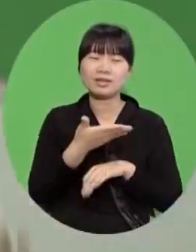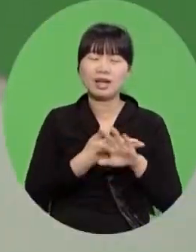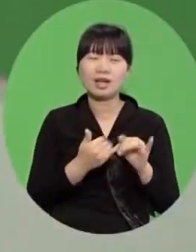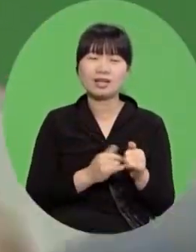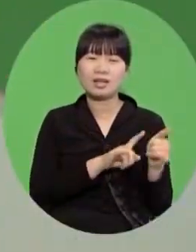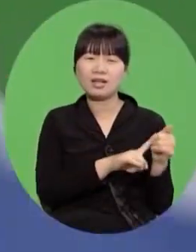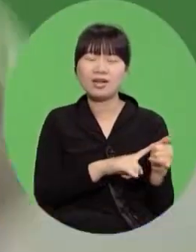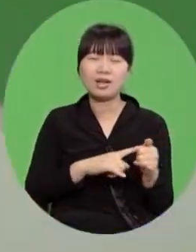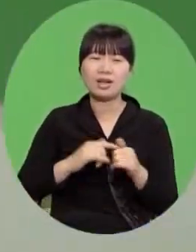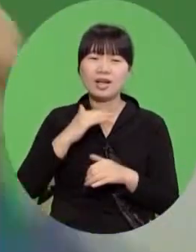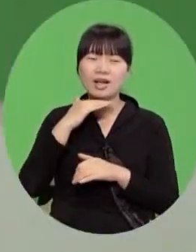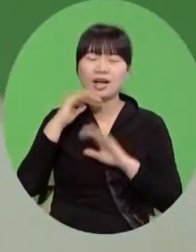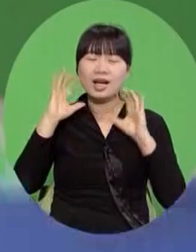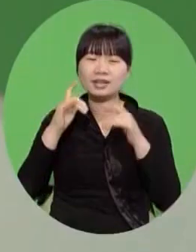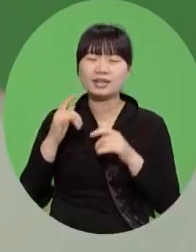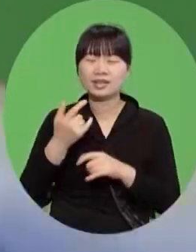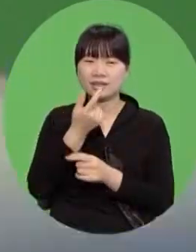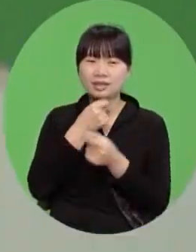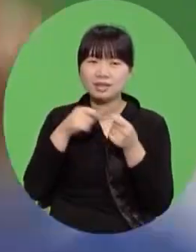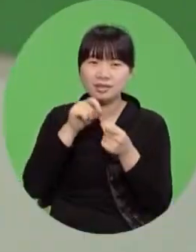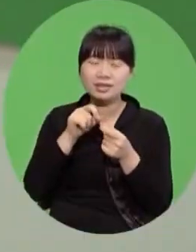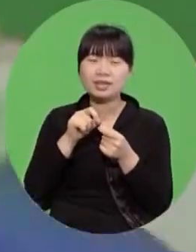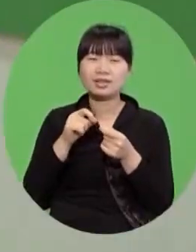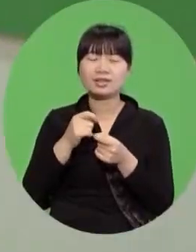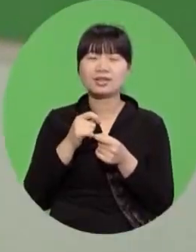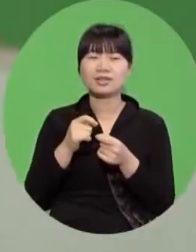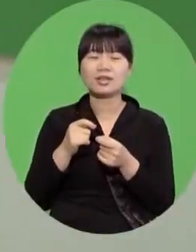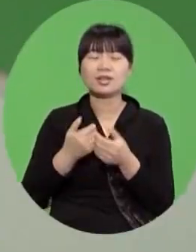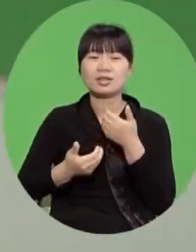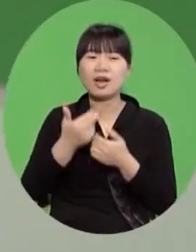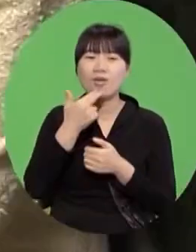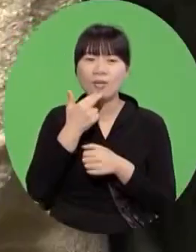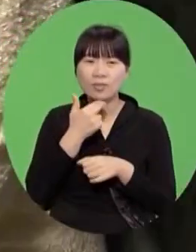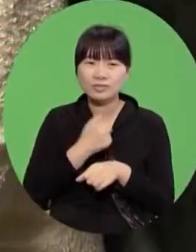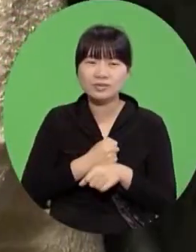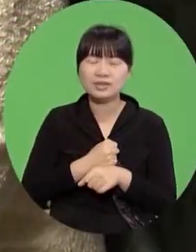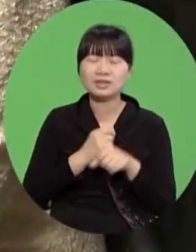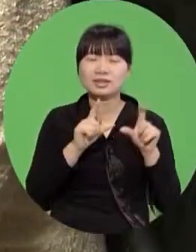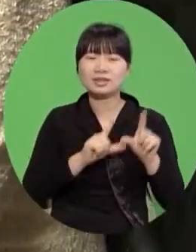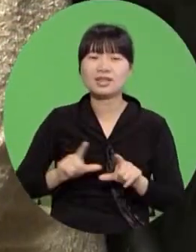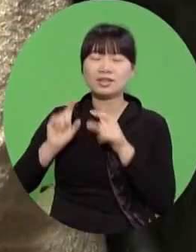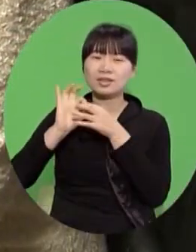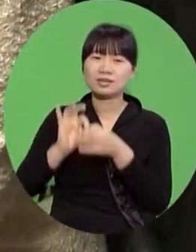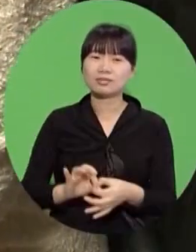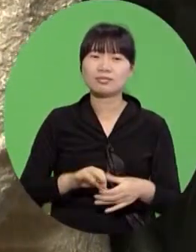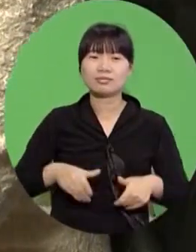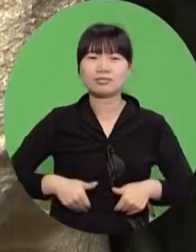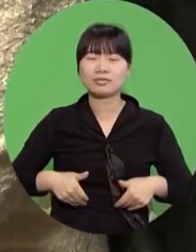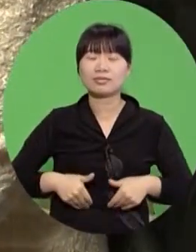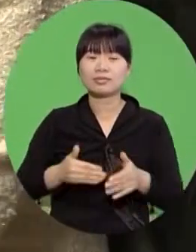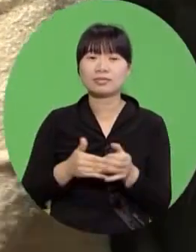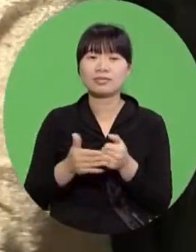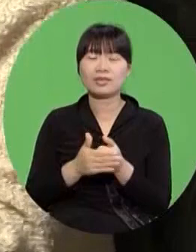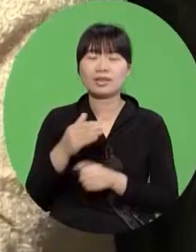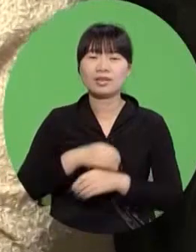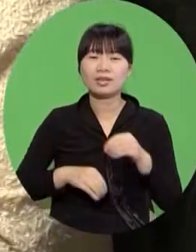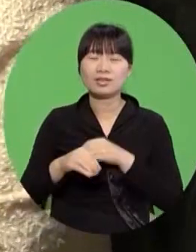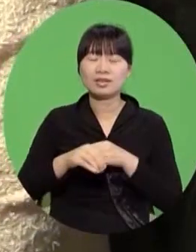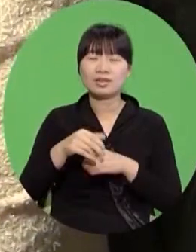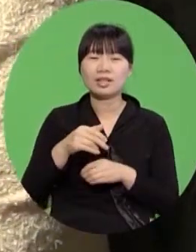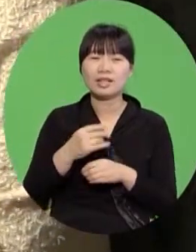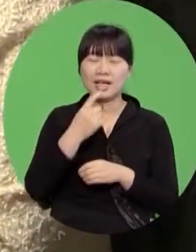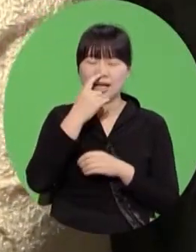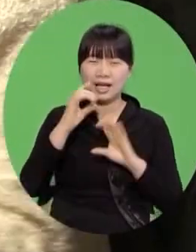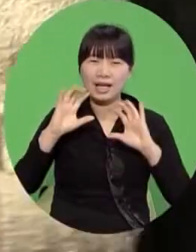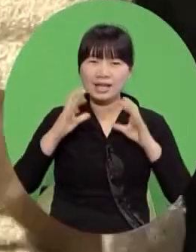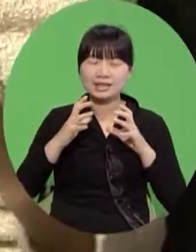타인과 아이가 조금 친밀하고 격이 없는 경험을 굉장히 지속적으로 해주셔야 돼요. 그래서 오히려 뭐 키즈